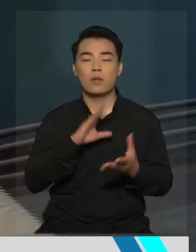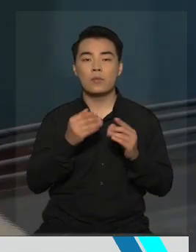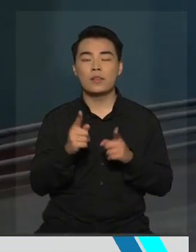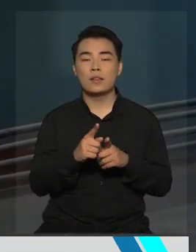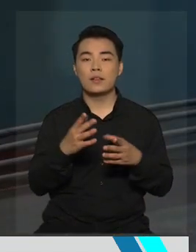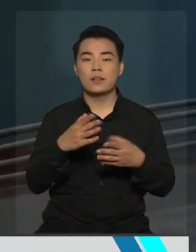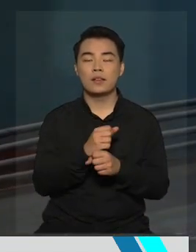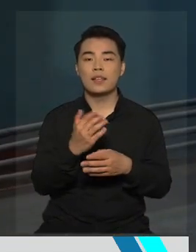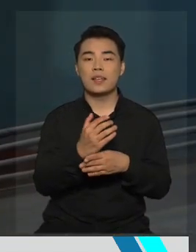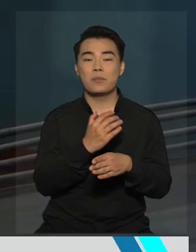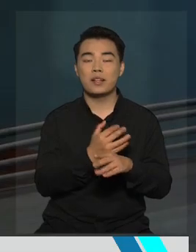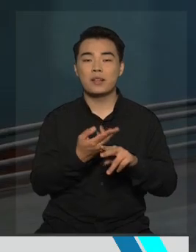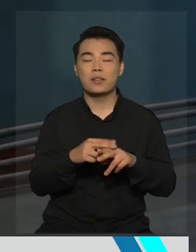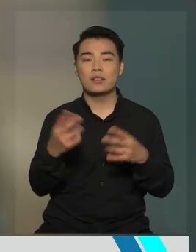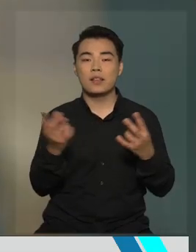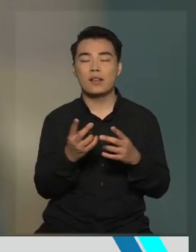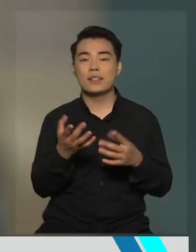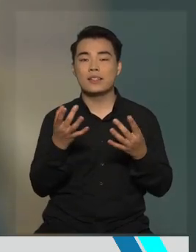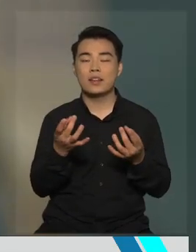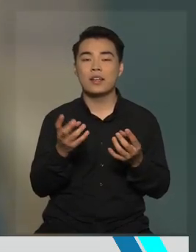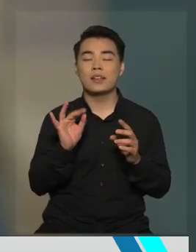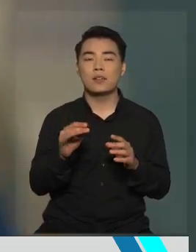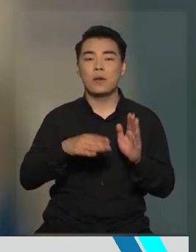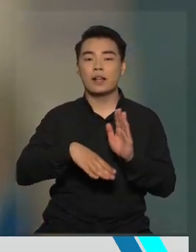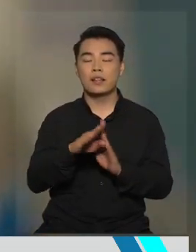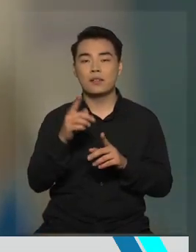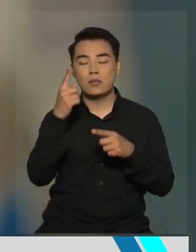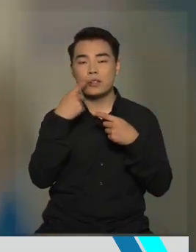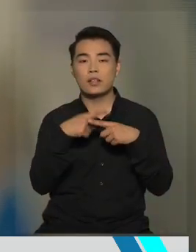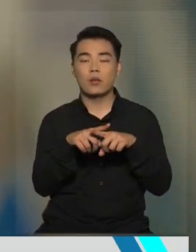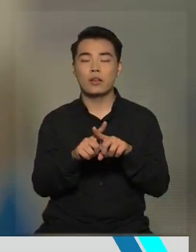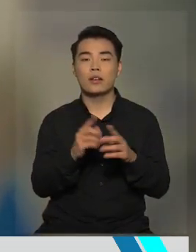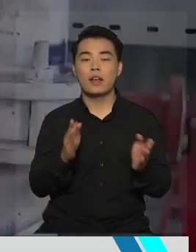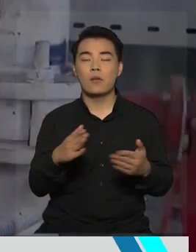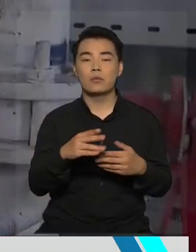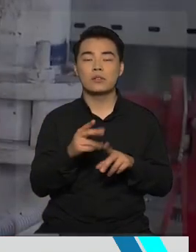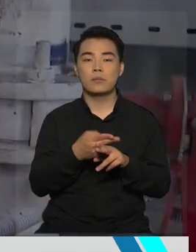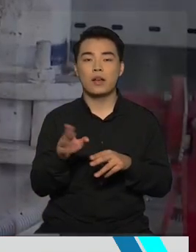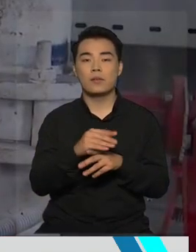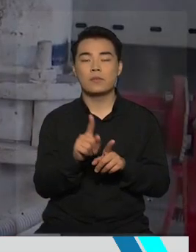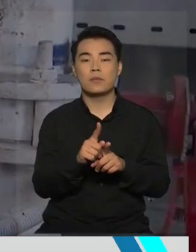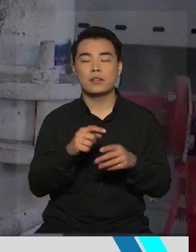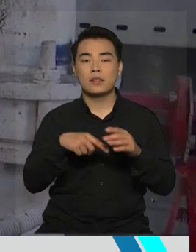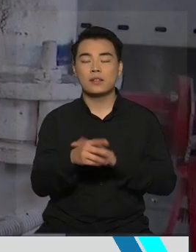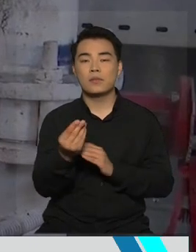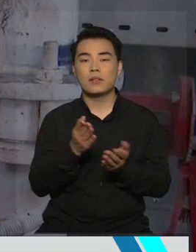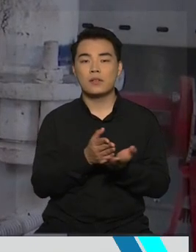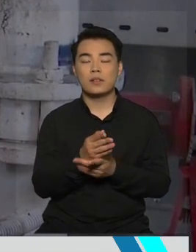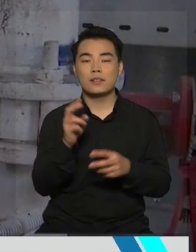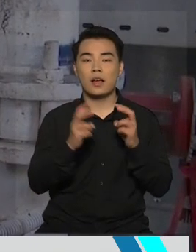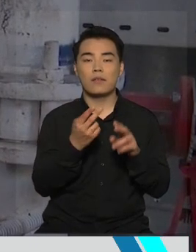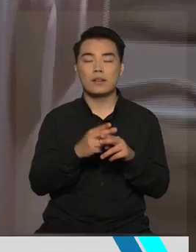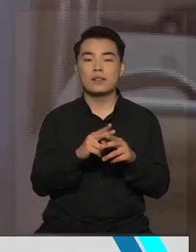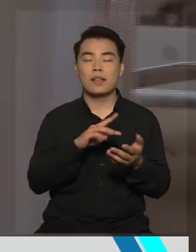такой импортозависимости нужны не только сырье, но и модернизация объектов. В рамках так называемой оборотной схемы заводам на эти